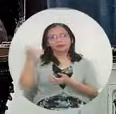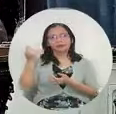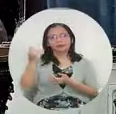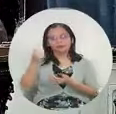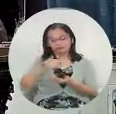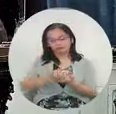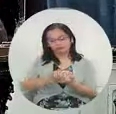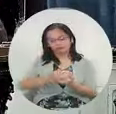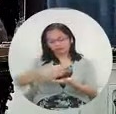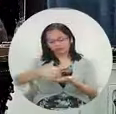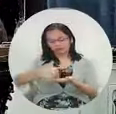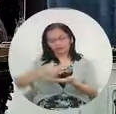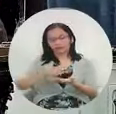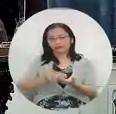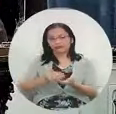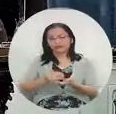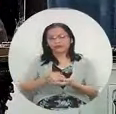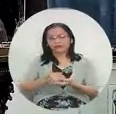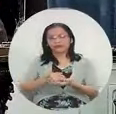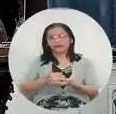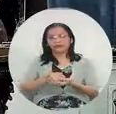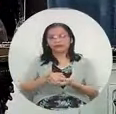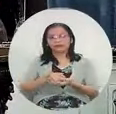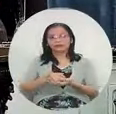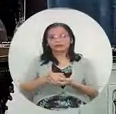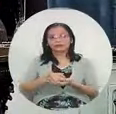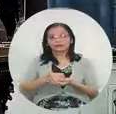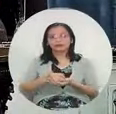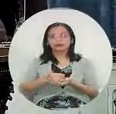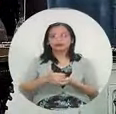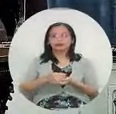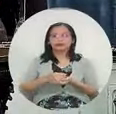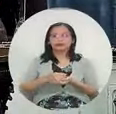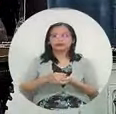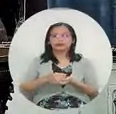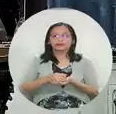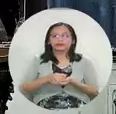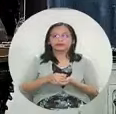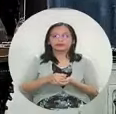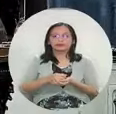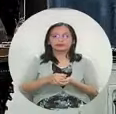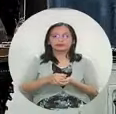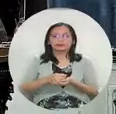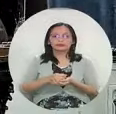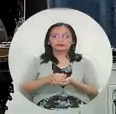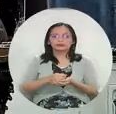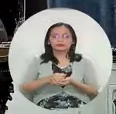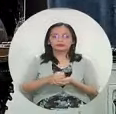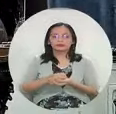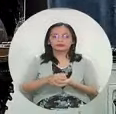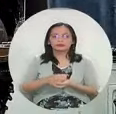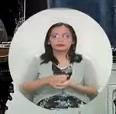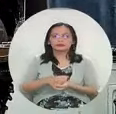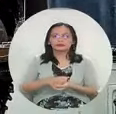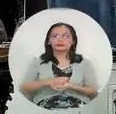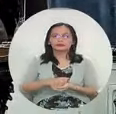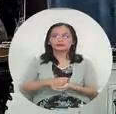Pero ayaw rag-awaya kay pahakuyo kayo, mag-awayo niyo ng imong asawa. Wag yun kay income.